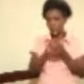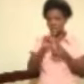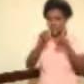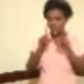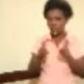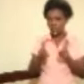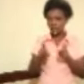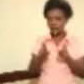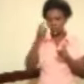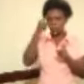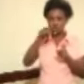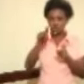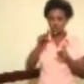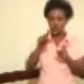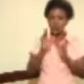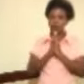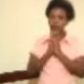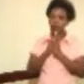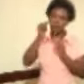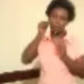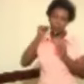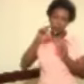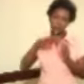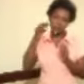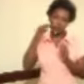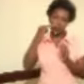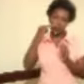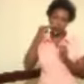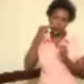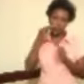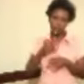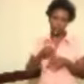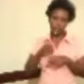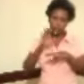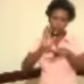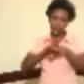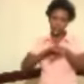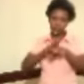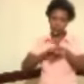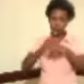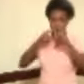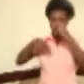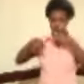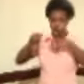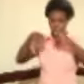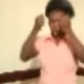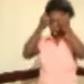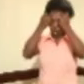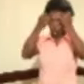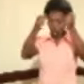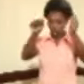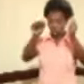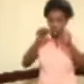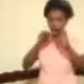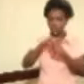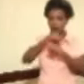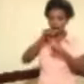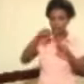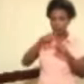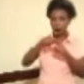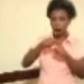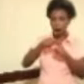question maintenant, madame, madame Maniga, souvenez président de la République, qui le mandat a